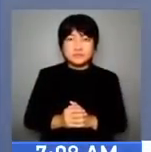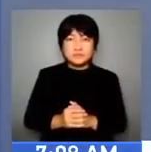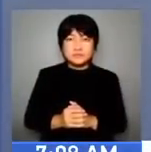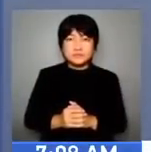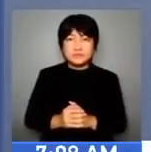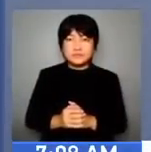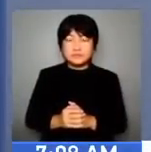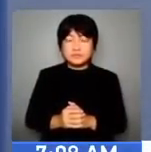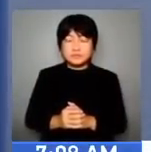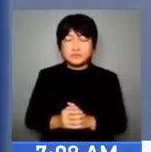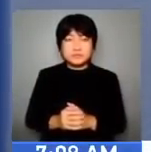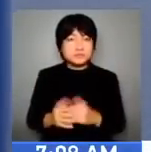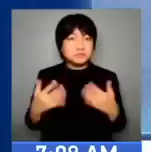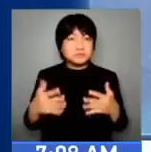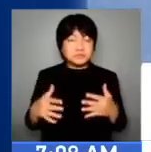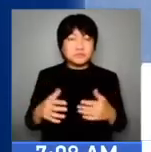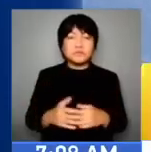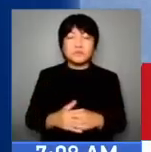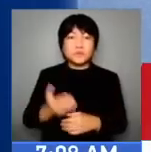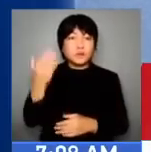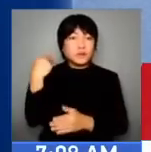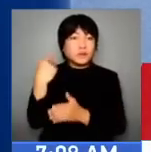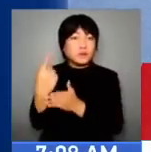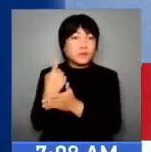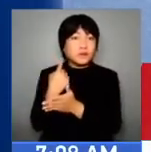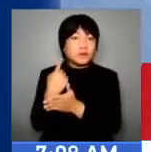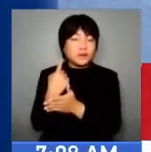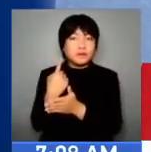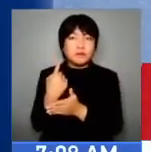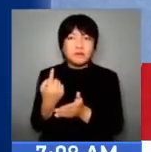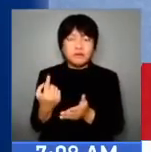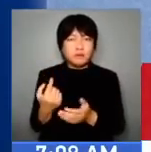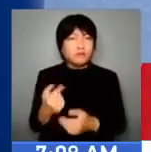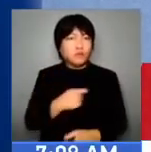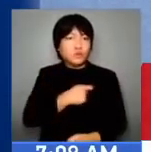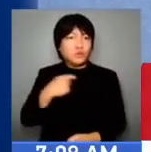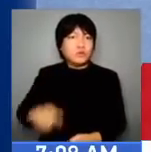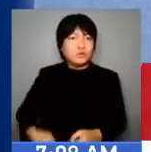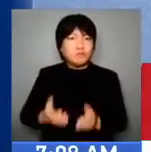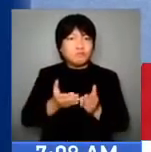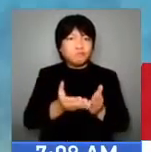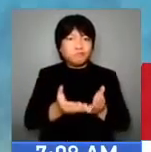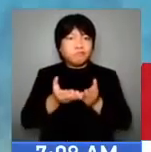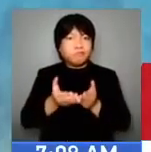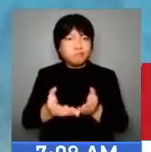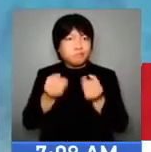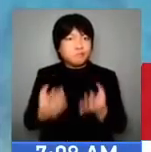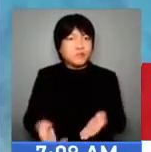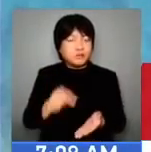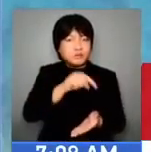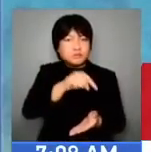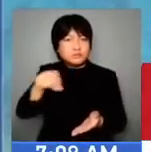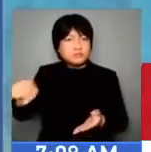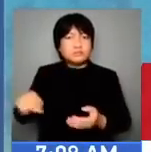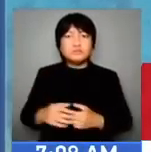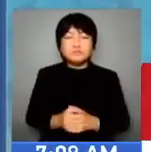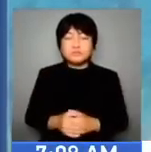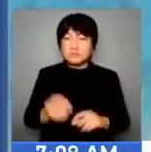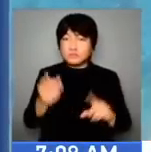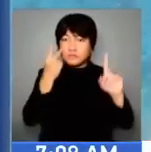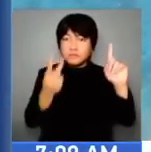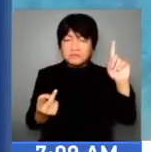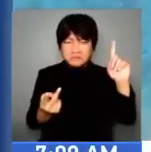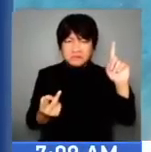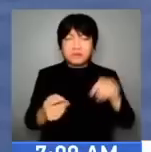Matapos na madaan noong nakarang Linggo ang muling pagdami ng Chinese fishing militia sa may Iriquai Reef, na sa tingin ng Philippine Coast Guard